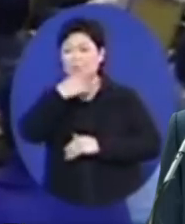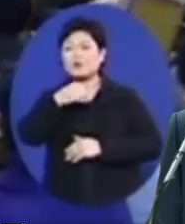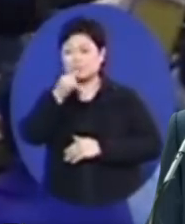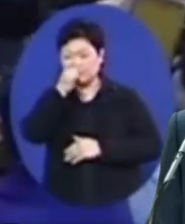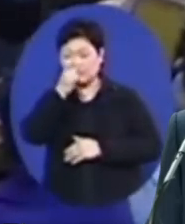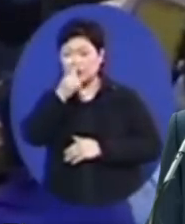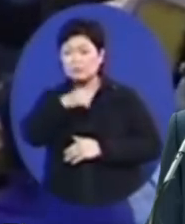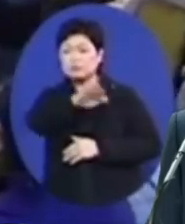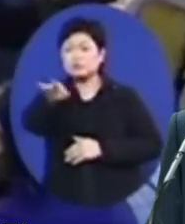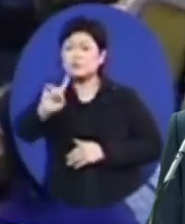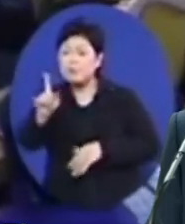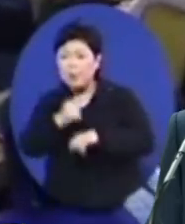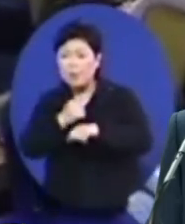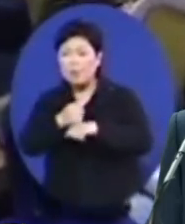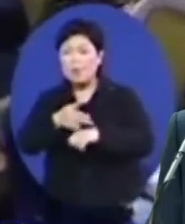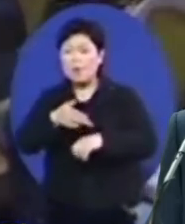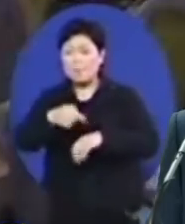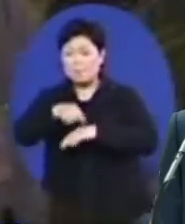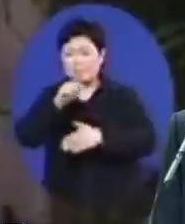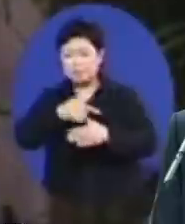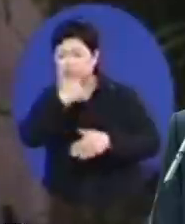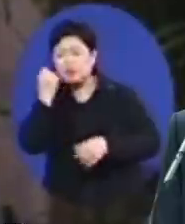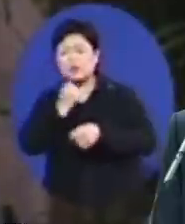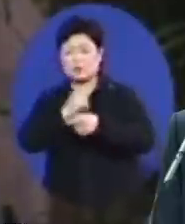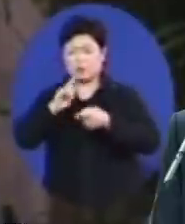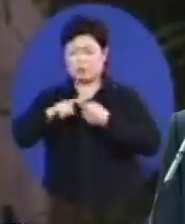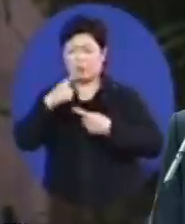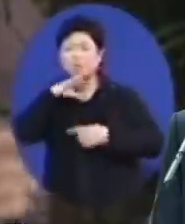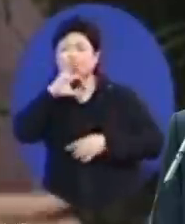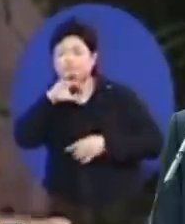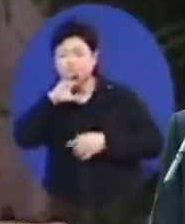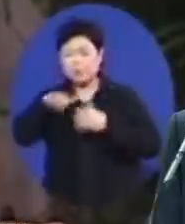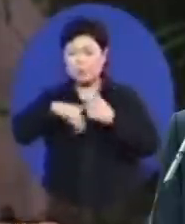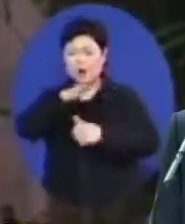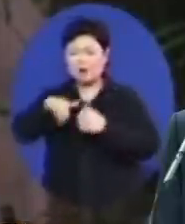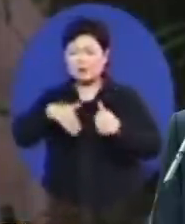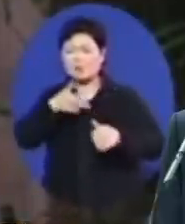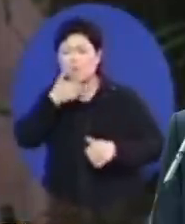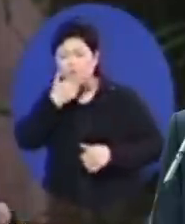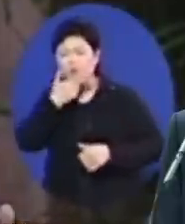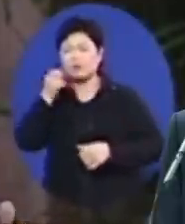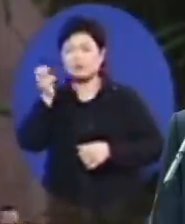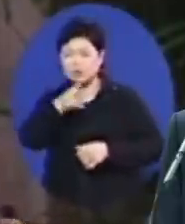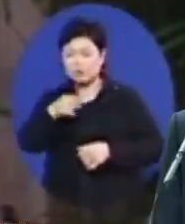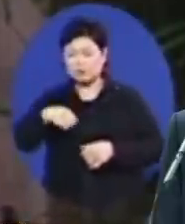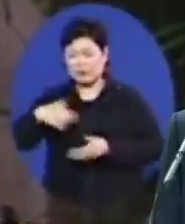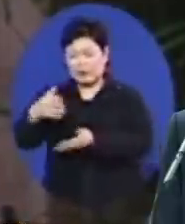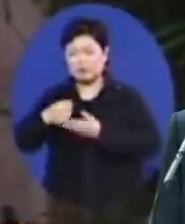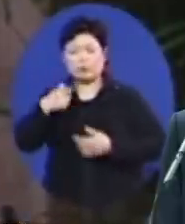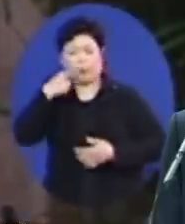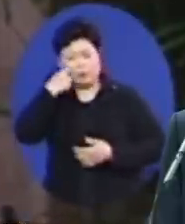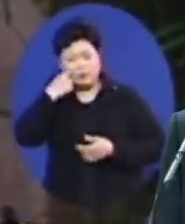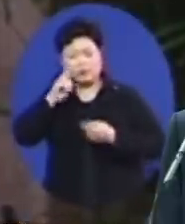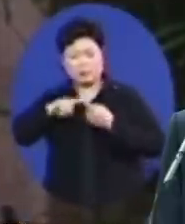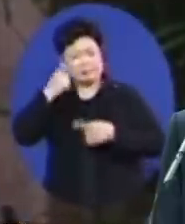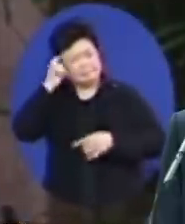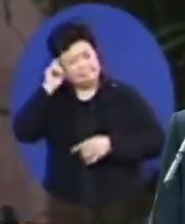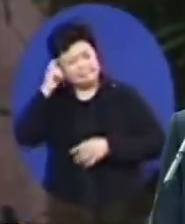것을 바라봅니다. 내 마음에 없는 것, 내 가정에 없는 것, 내 환경에 없는 것, 그리고 내가 갖지 않은 것, 이런 것을